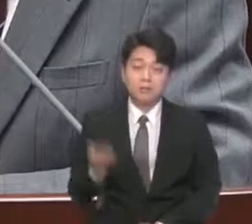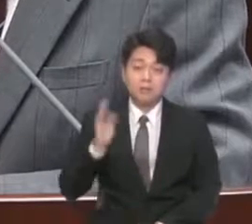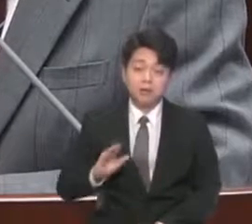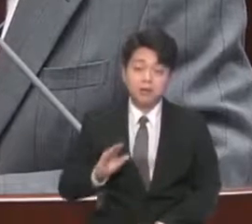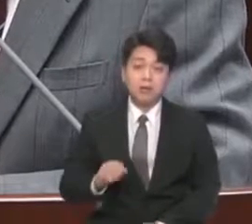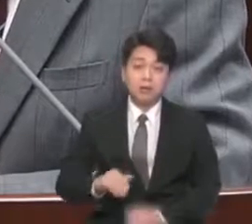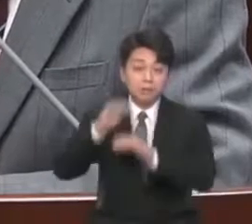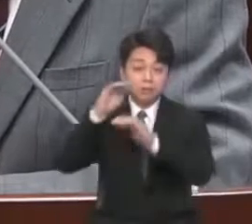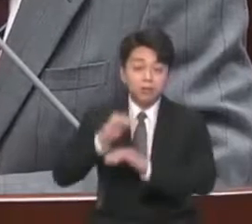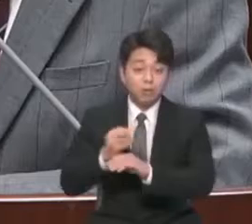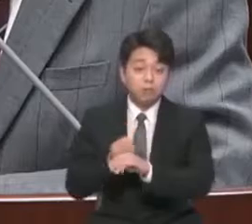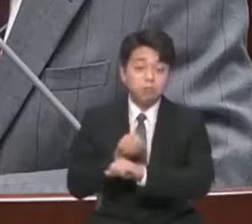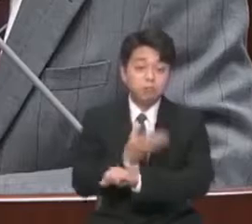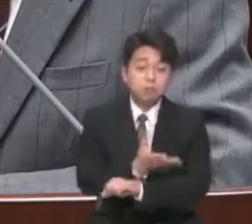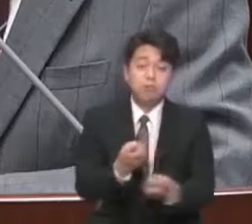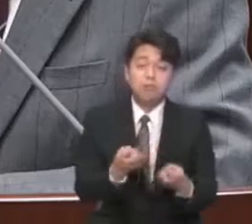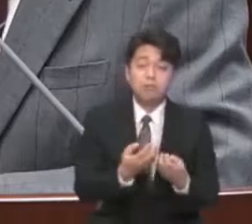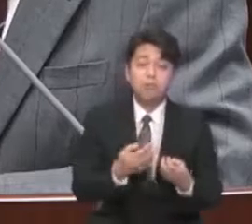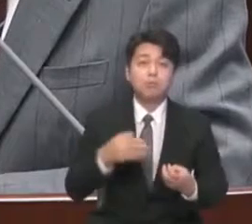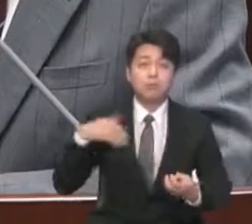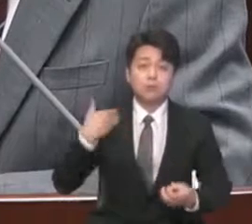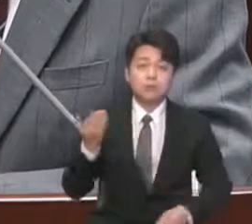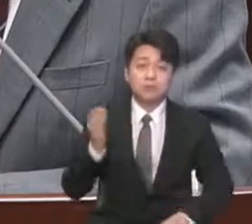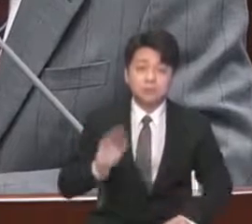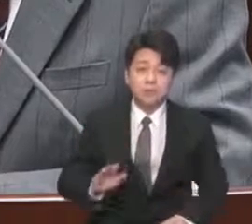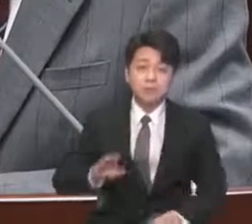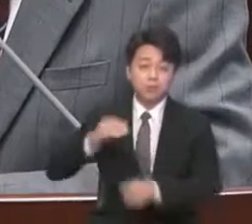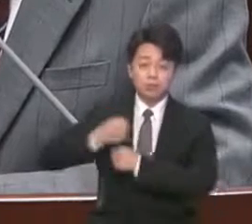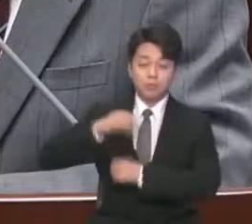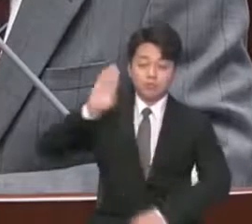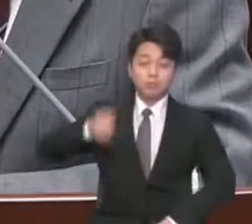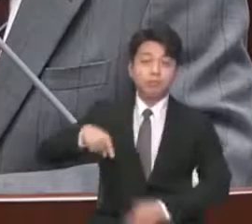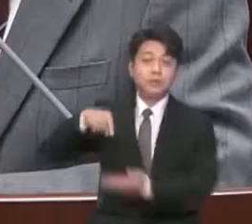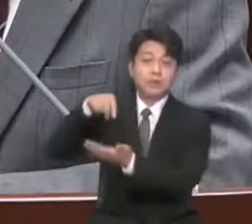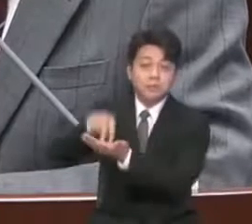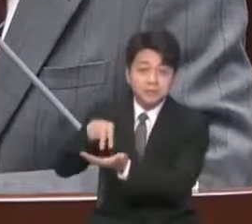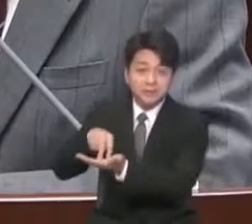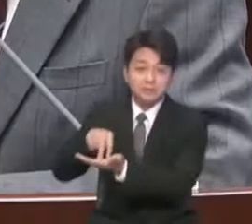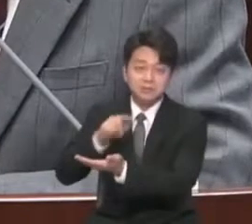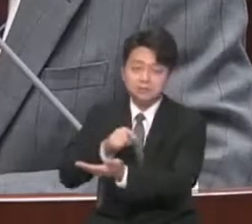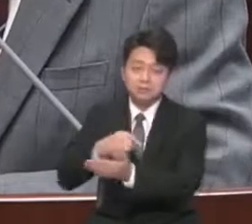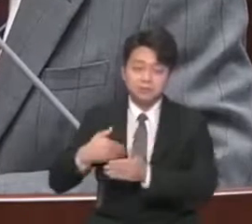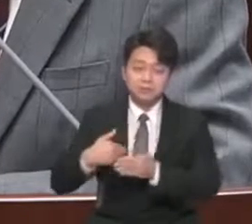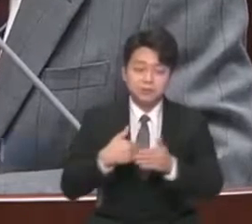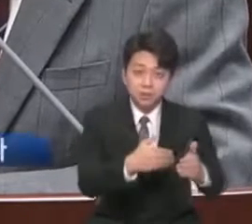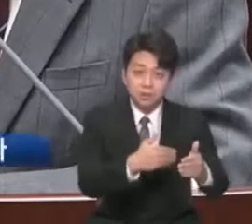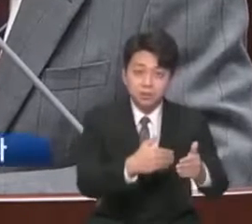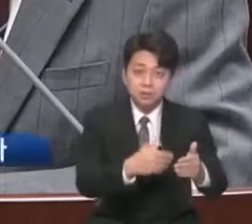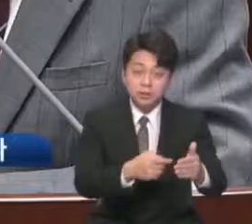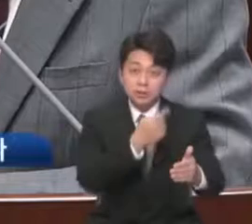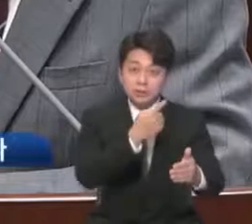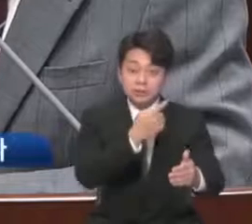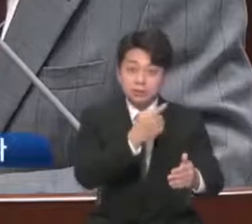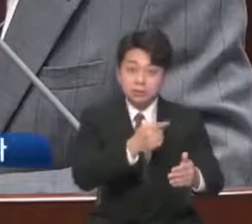모르겠지만 국방부 실무선에서 나름대로 이 지금 진행된 사안을 정리한